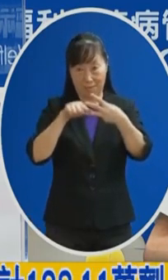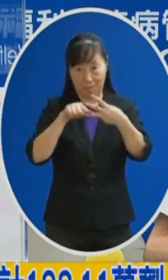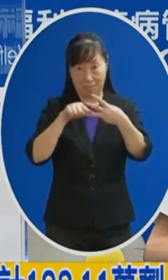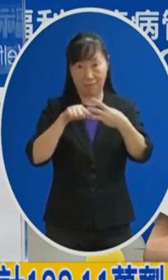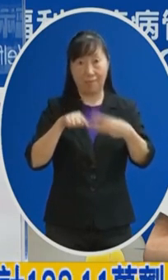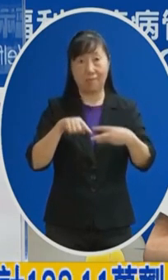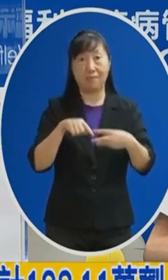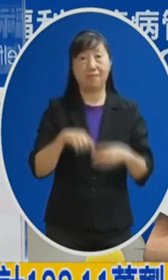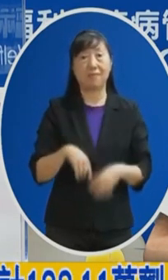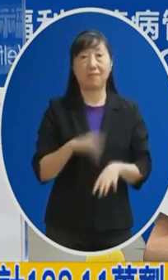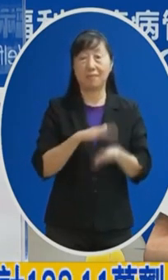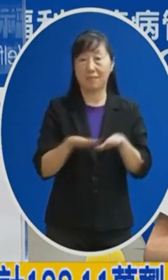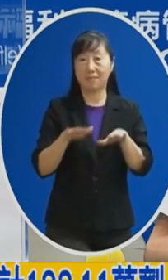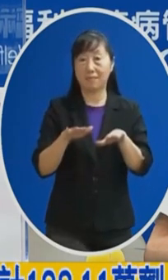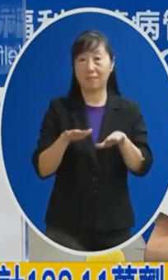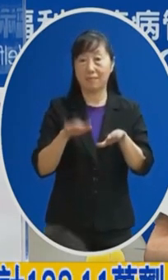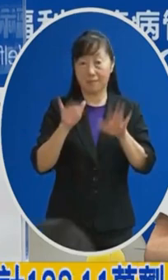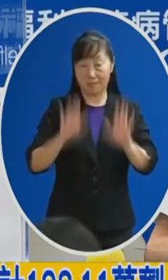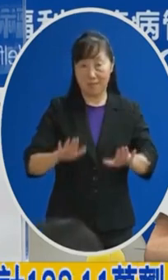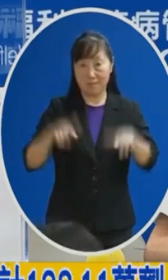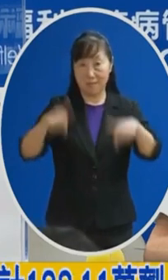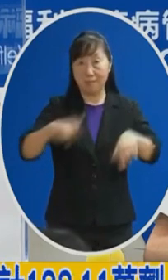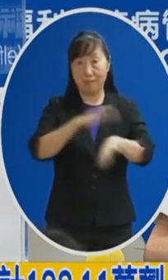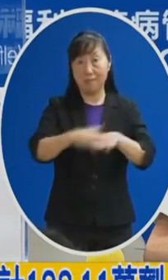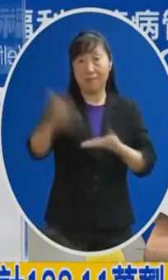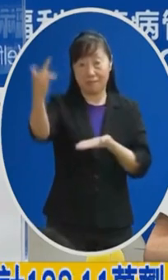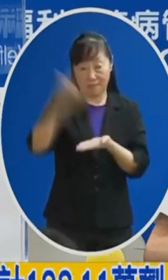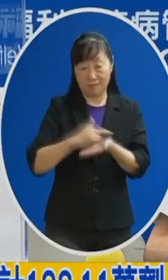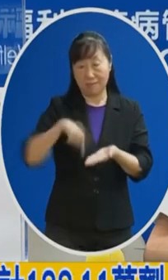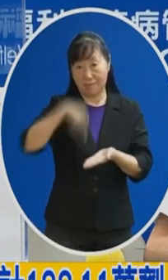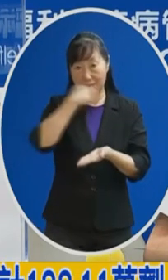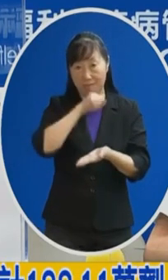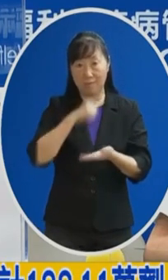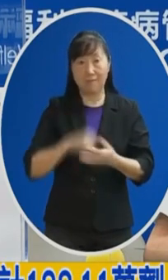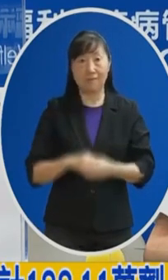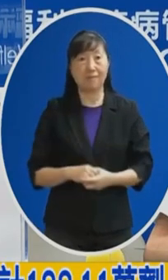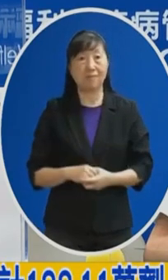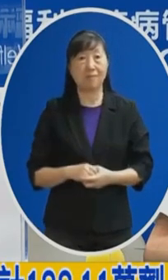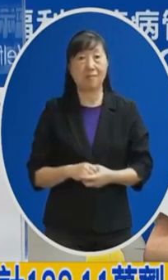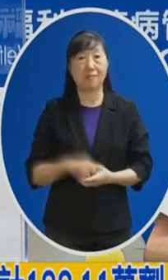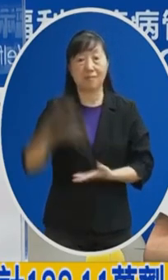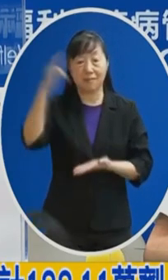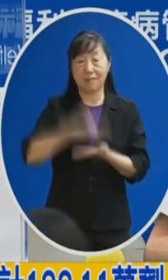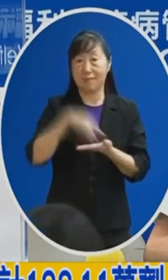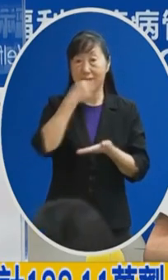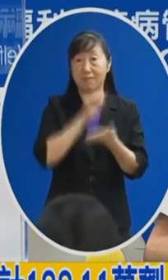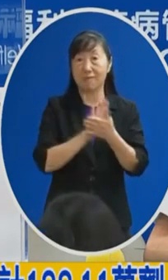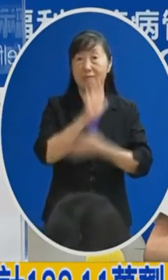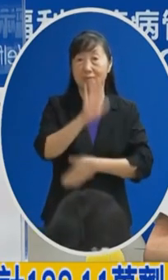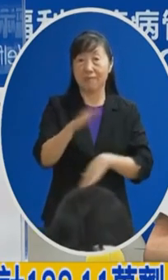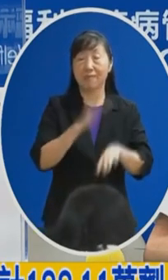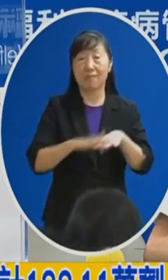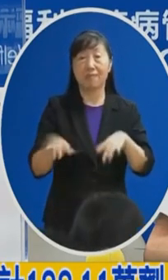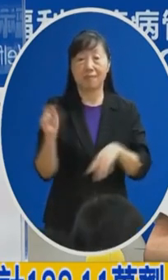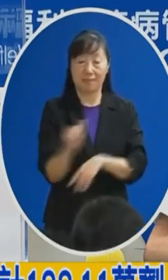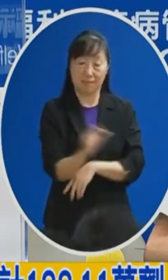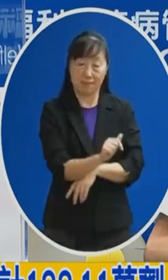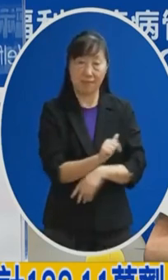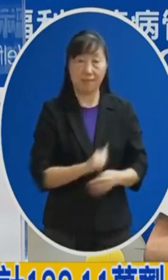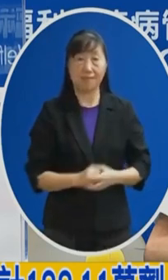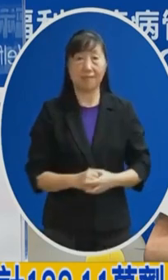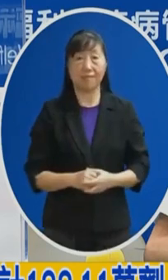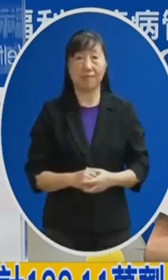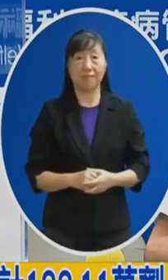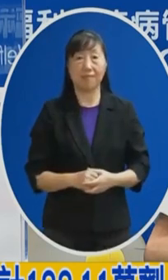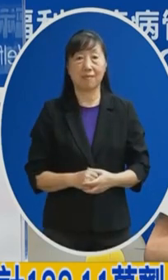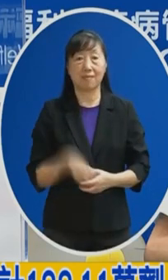天抵达到台湾。那我们抵达台湾之后，我们都会陆续加速整